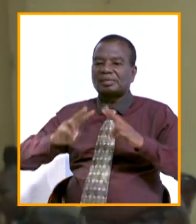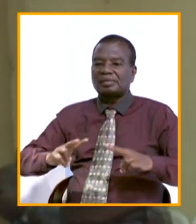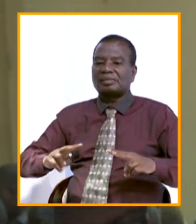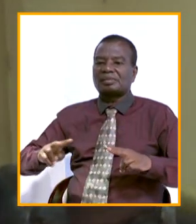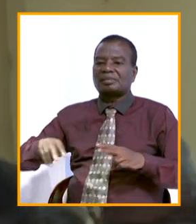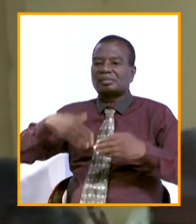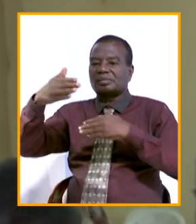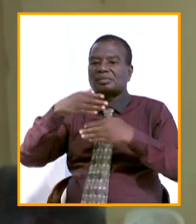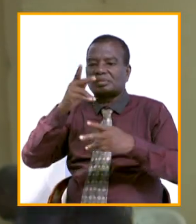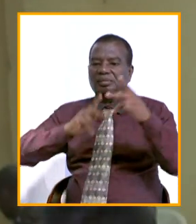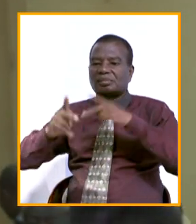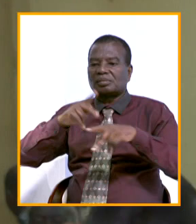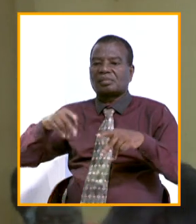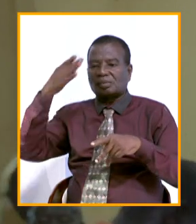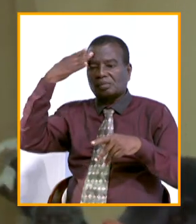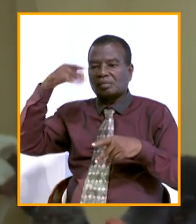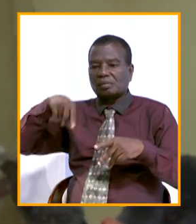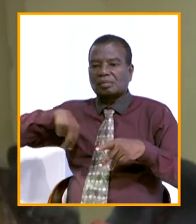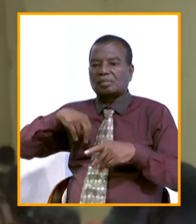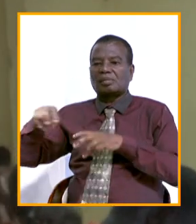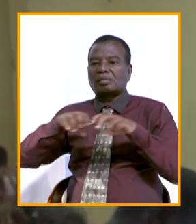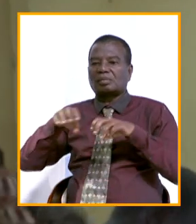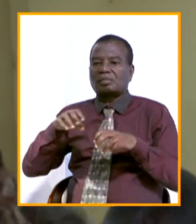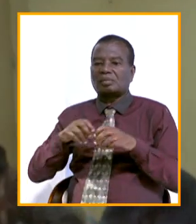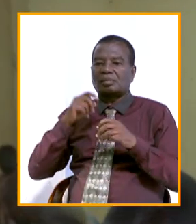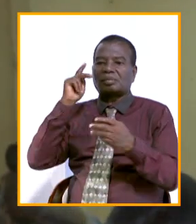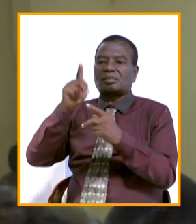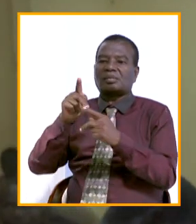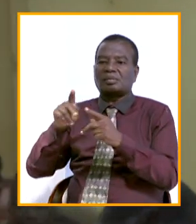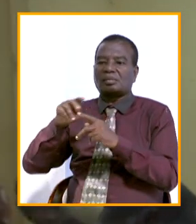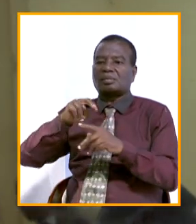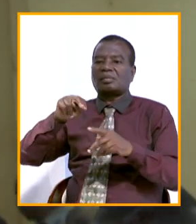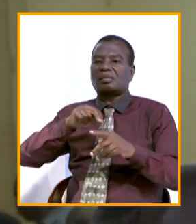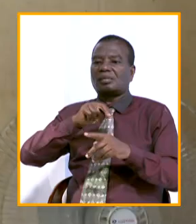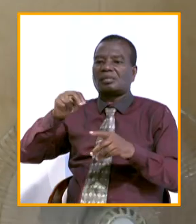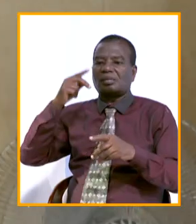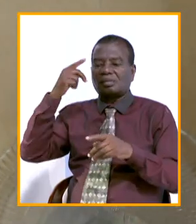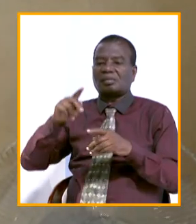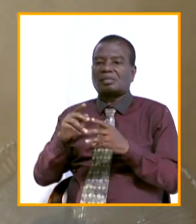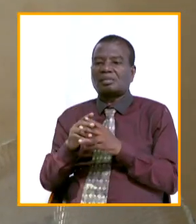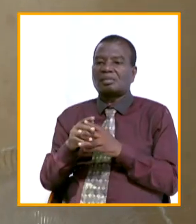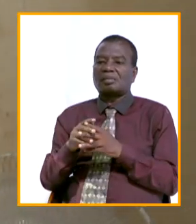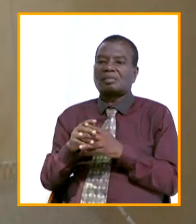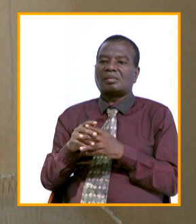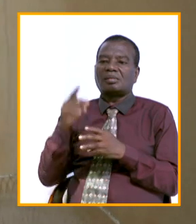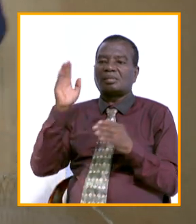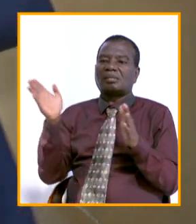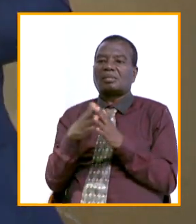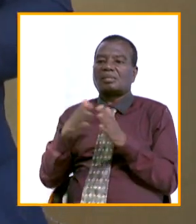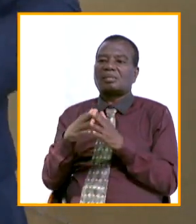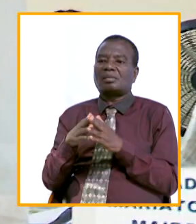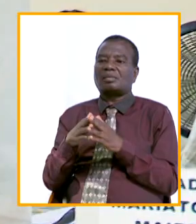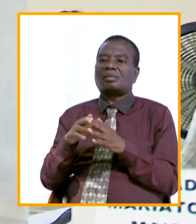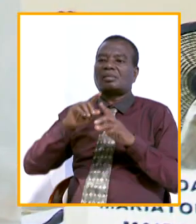nous rapprochons des populations afin qu'elles sachent ce que nous faisons exactement au niveau de la commune pour elles. À cette rencontre, il